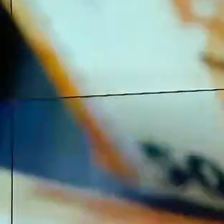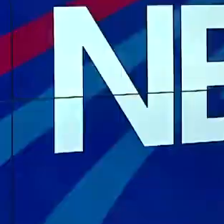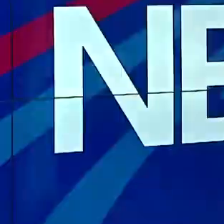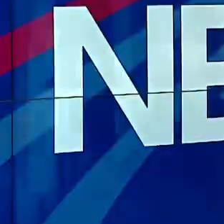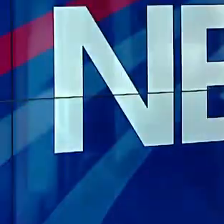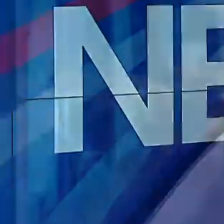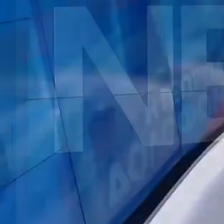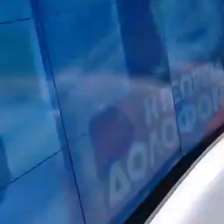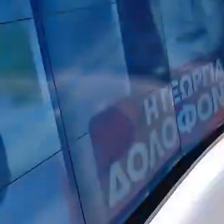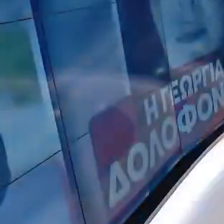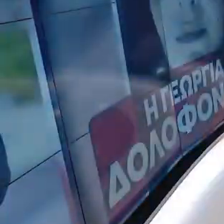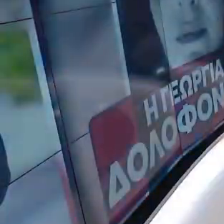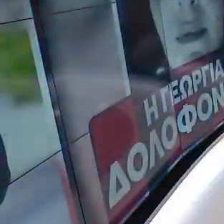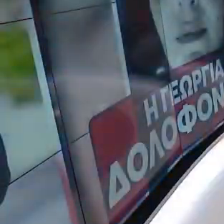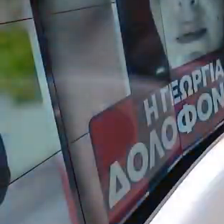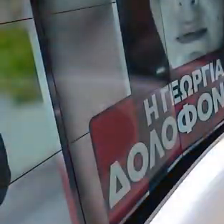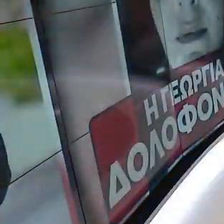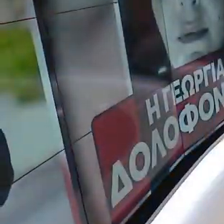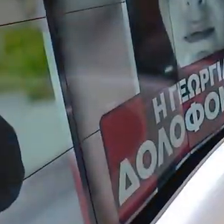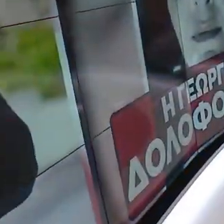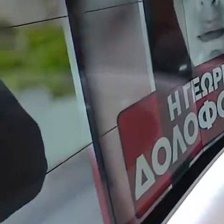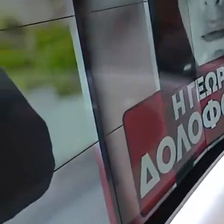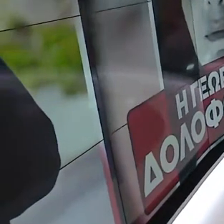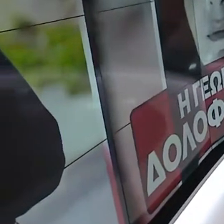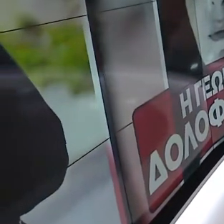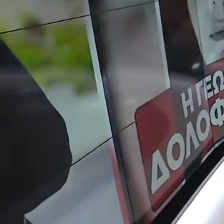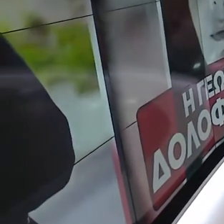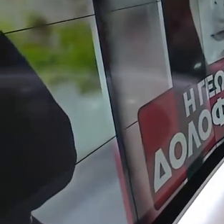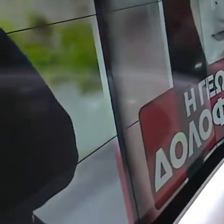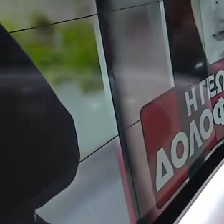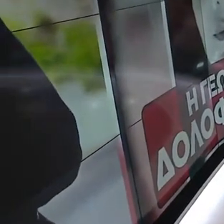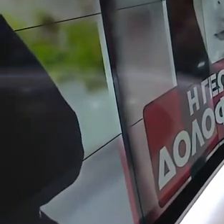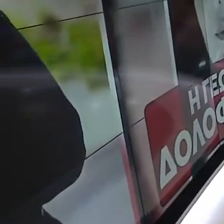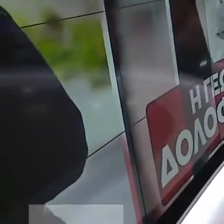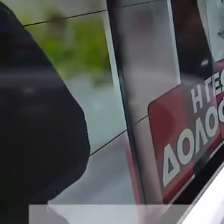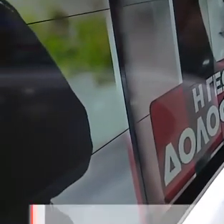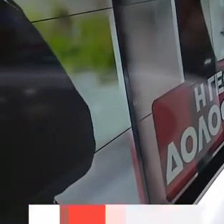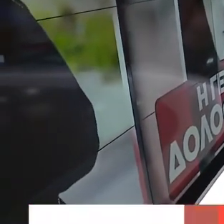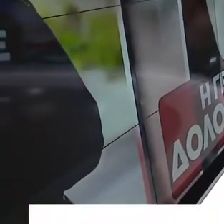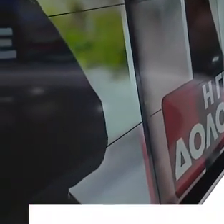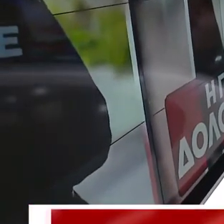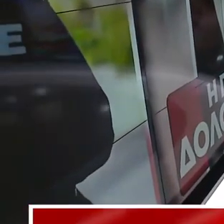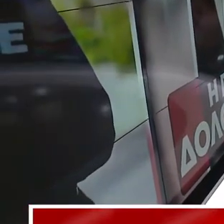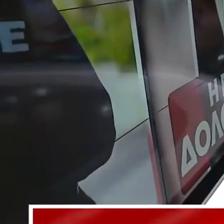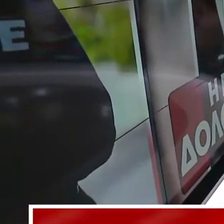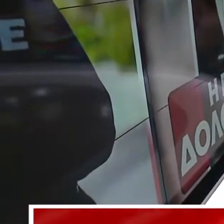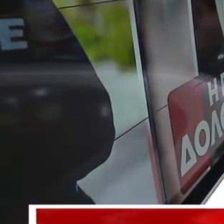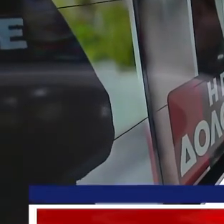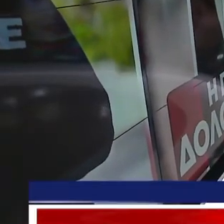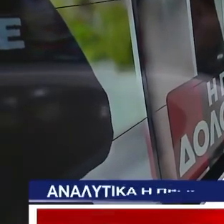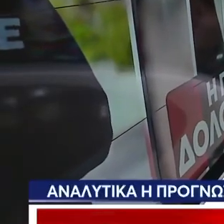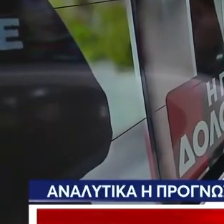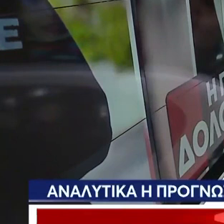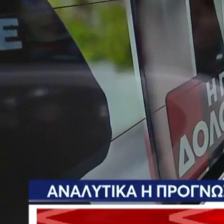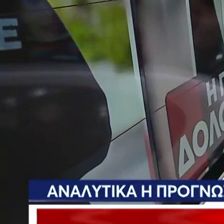άνθρωπος πάρα πολύ βίαιος. Και εδώ μπαίνει το άλλο ερώτημα. Τελικά υπάρχει προστασία? Η